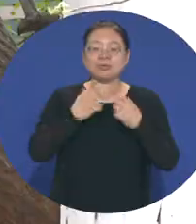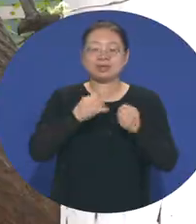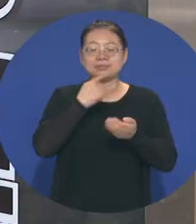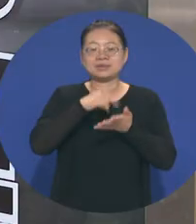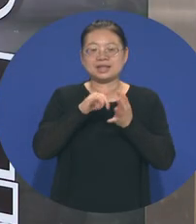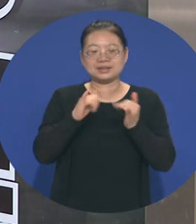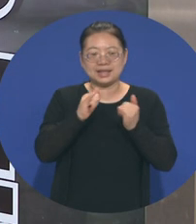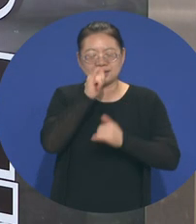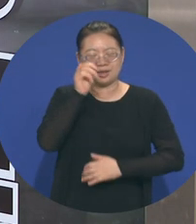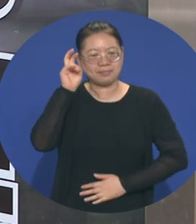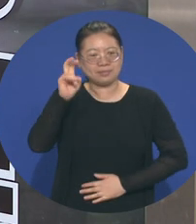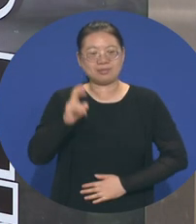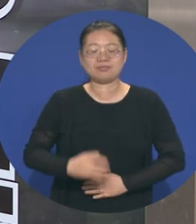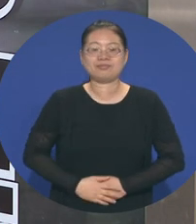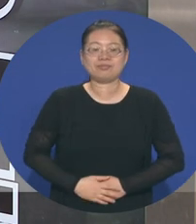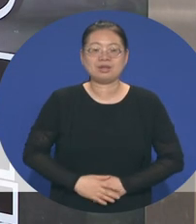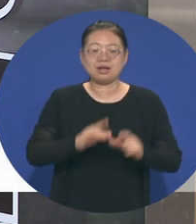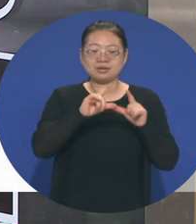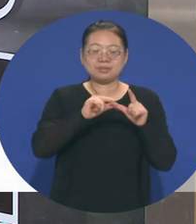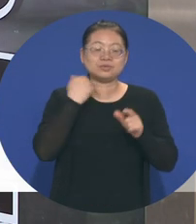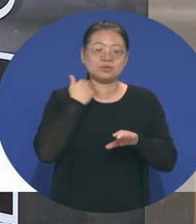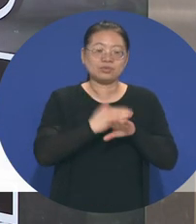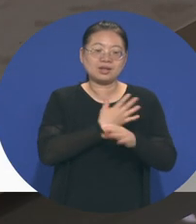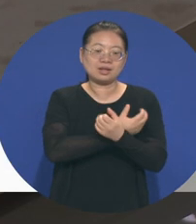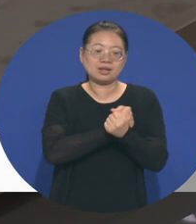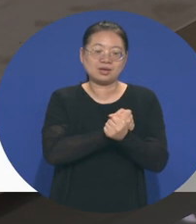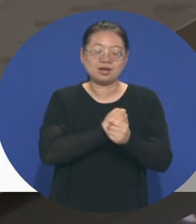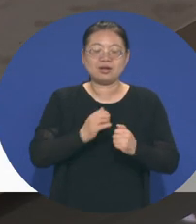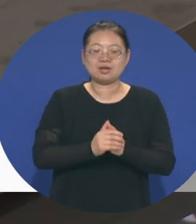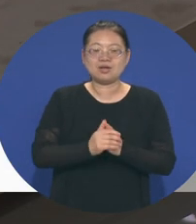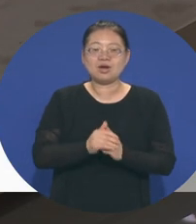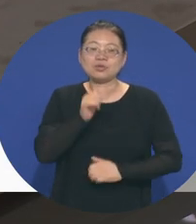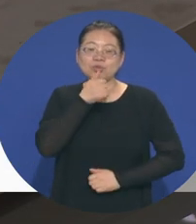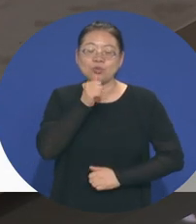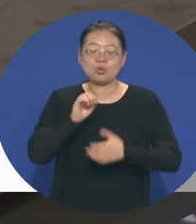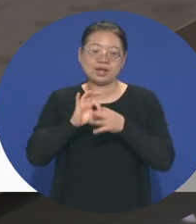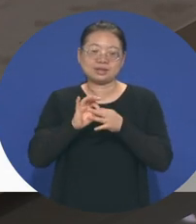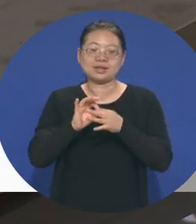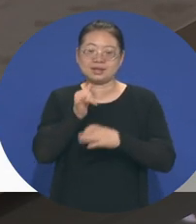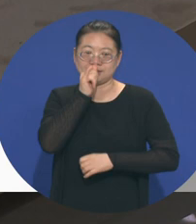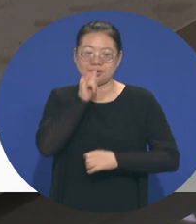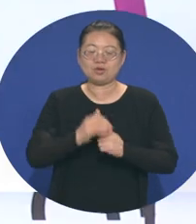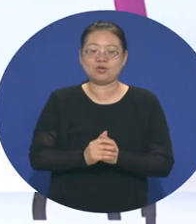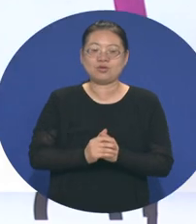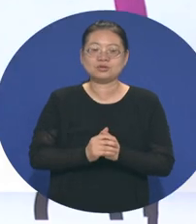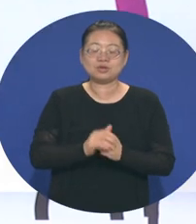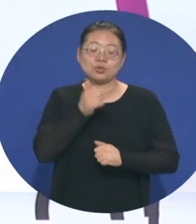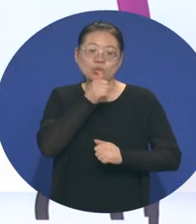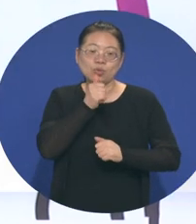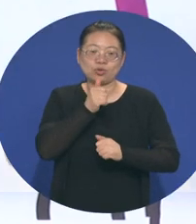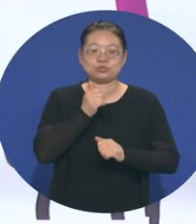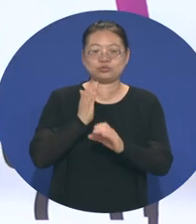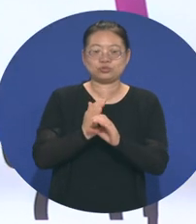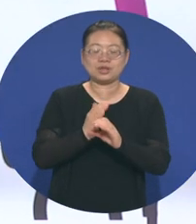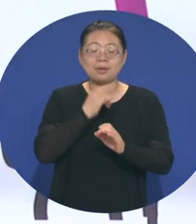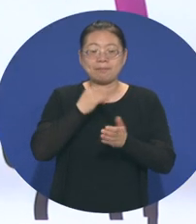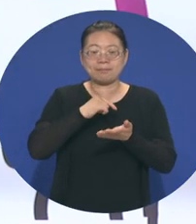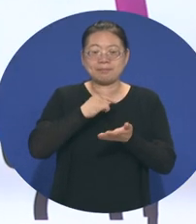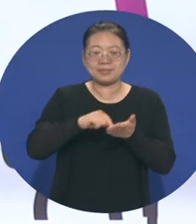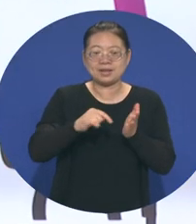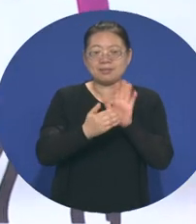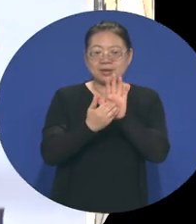있을 것으로 예상됩니다 대부분의 전세 계약은 부동산에서 이뤄지는데 그렇다면 중계 과정에서 피해를 막을